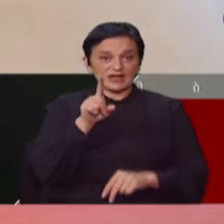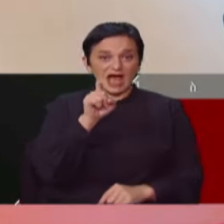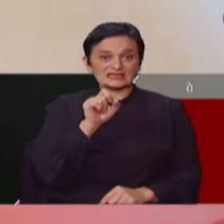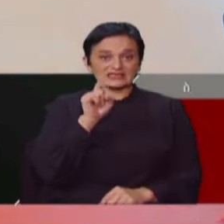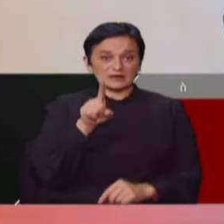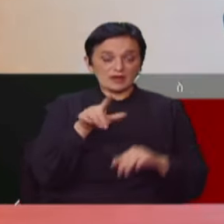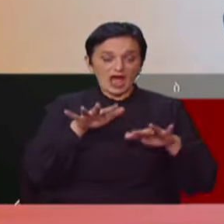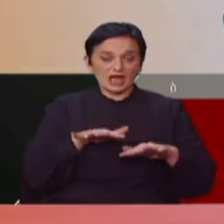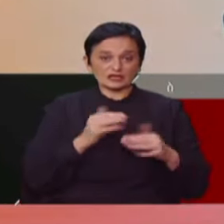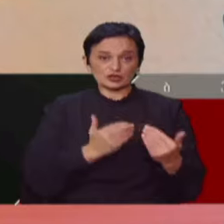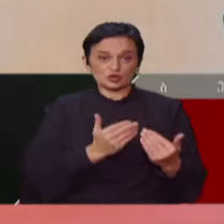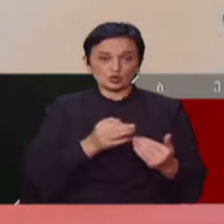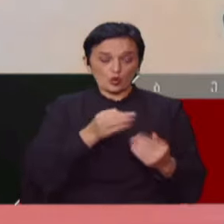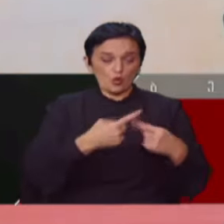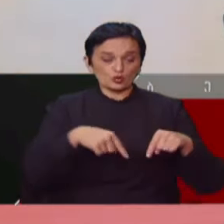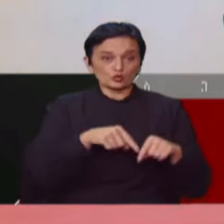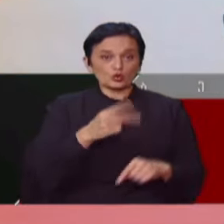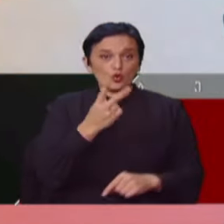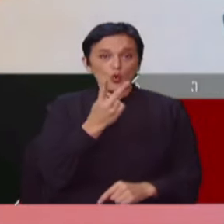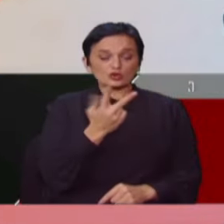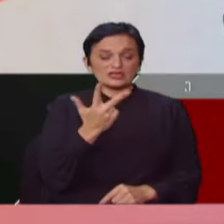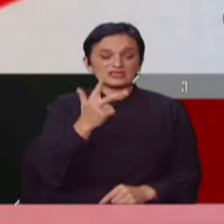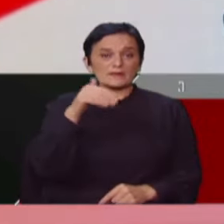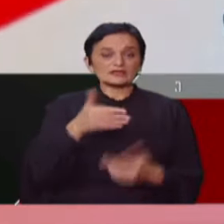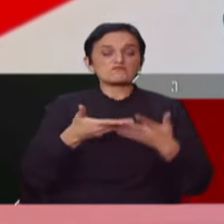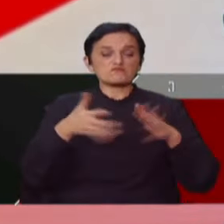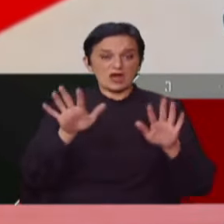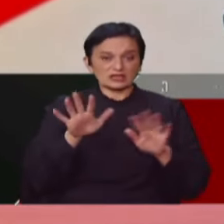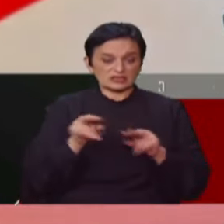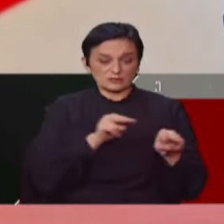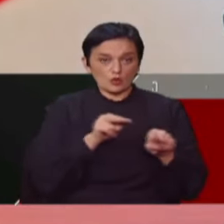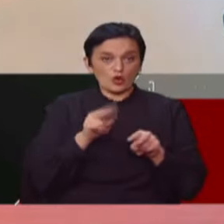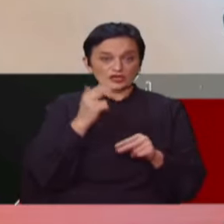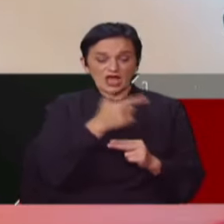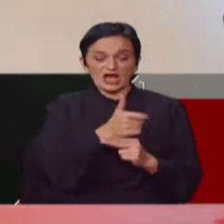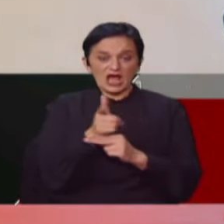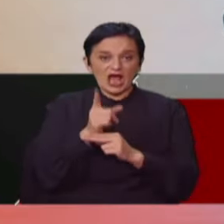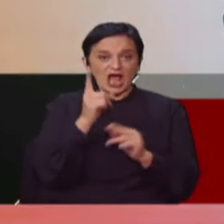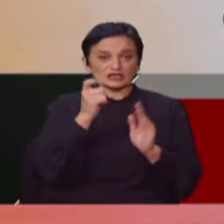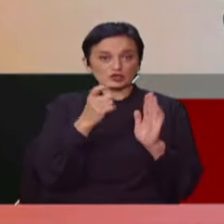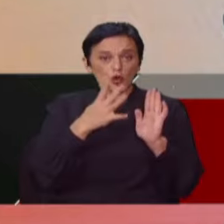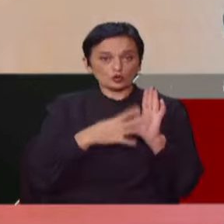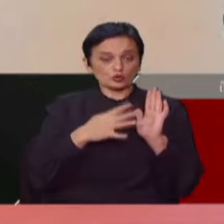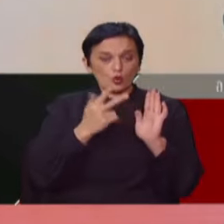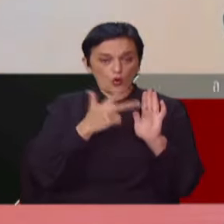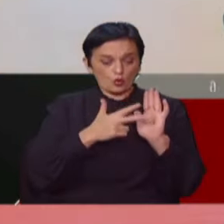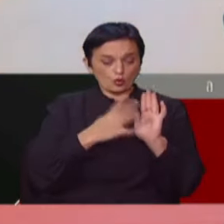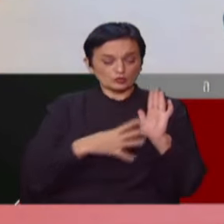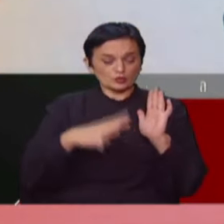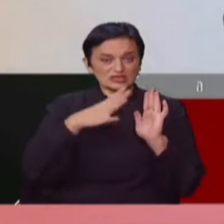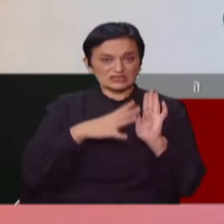111 ადგილობრივი ორგანიზაციის 23000 დამკვირვებელი. ასევე პროცესს გააშუქებს 199 მედია